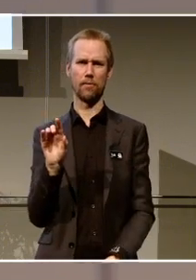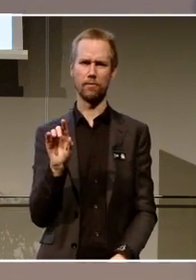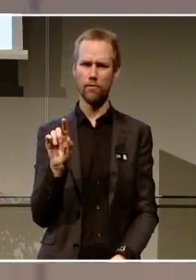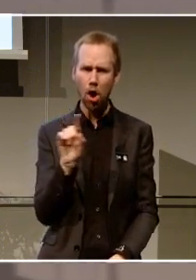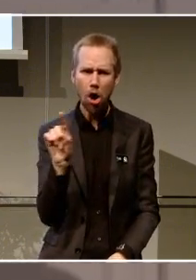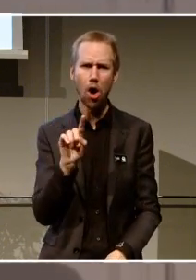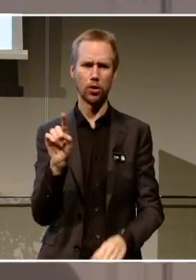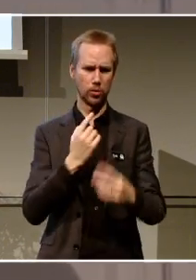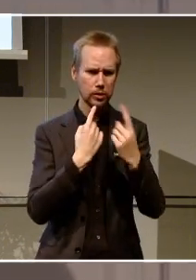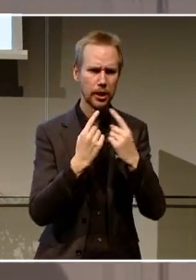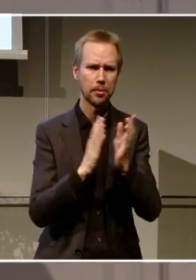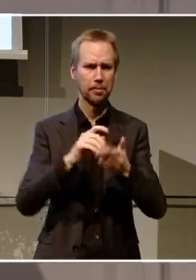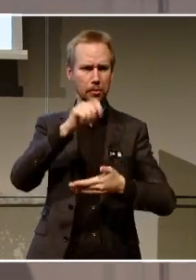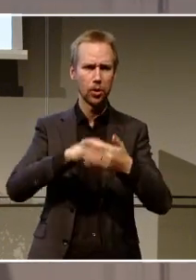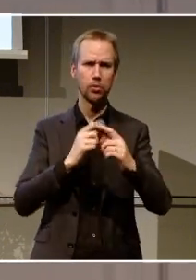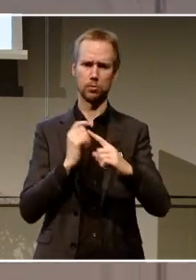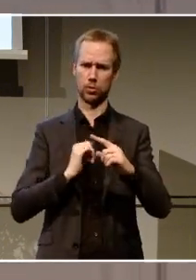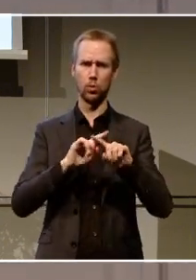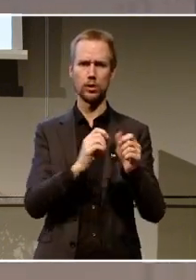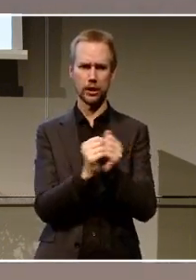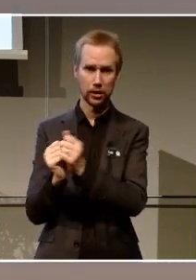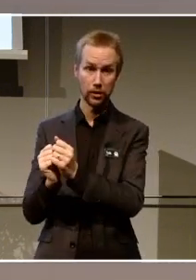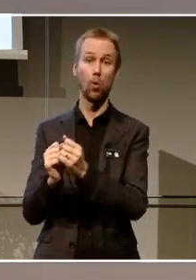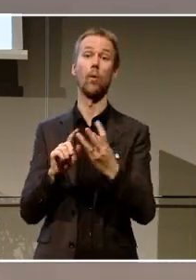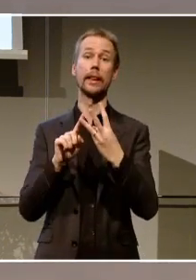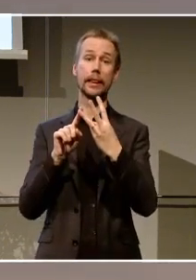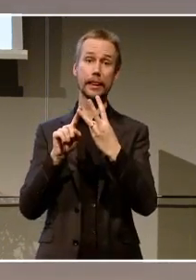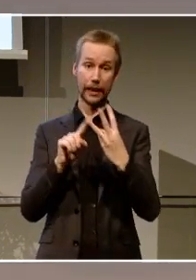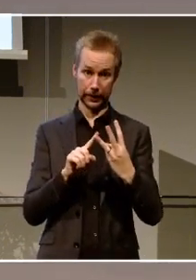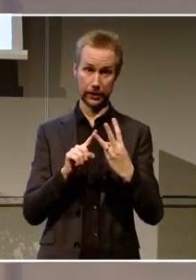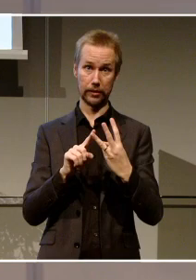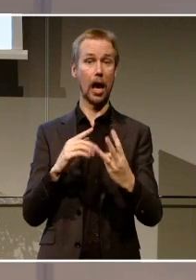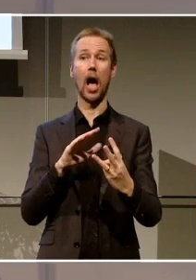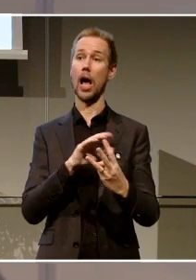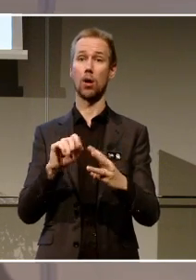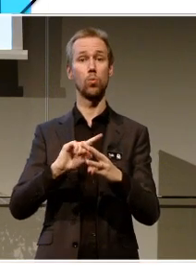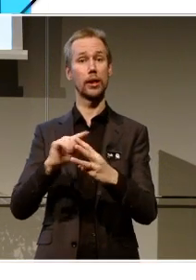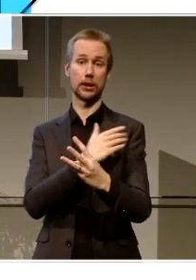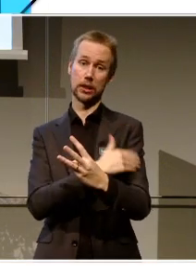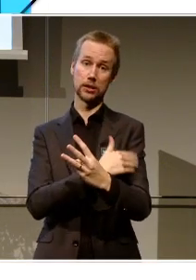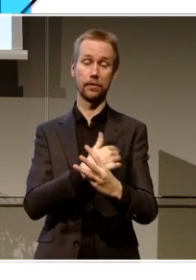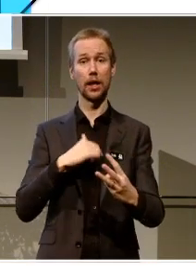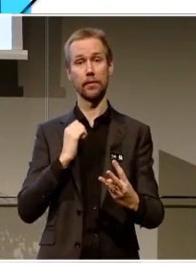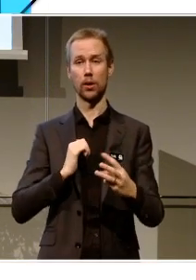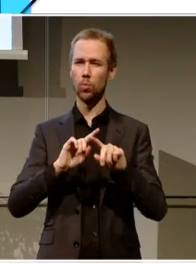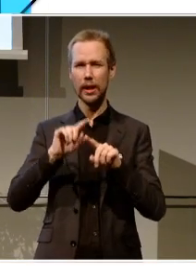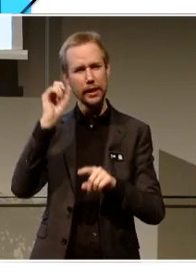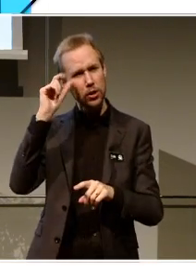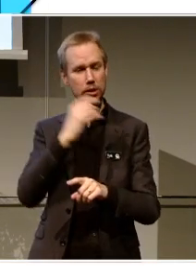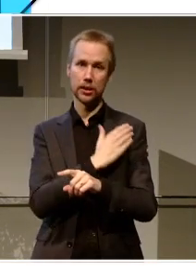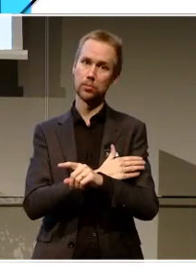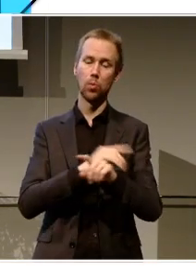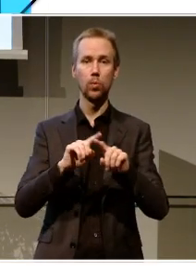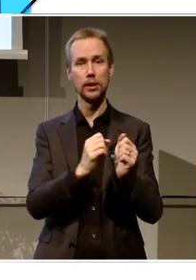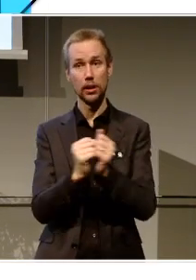sätt. Och det tredje utfallet är då alla tjänster vi gör, alla tjänster vi använder, digitala tjänster på olika